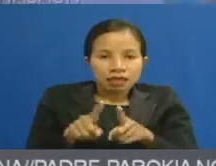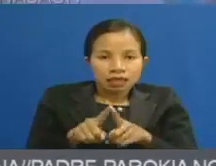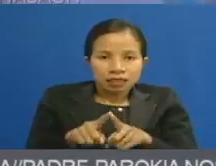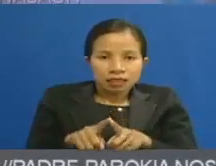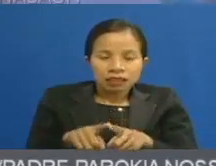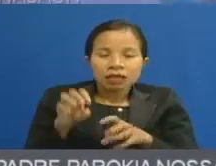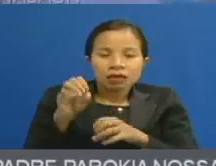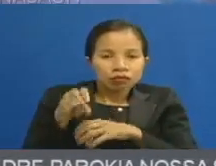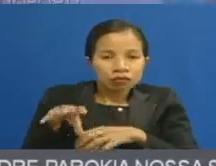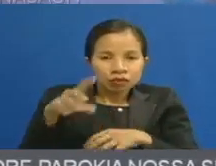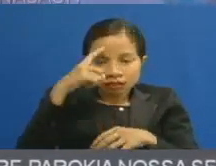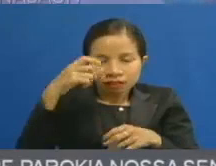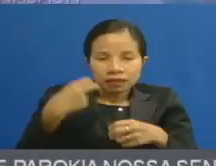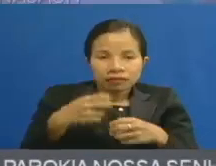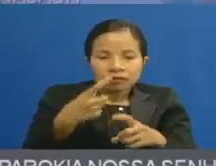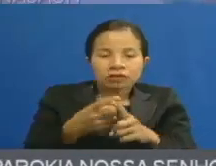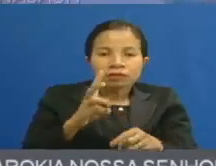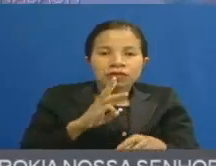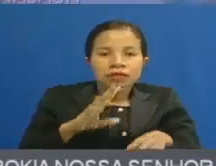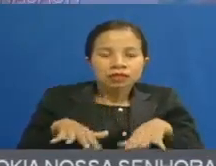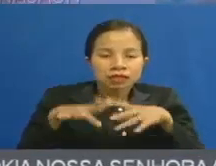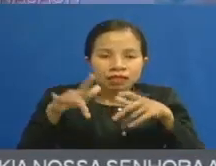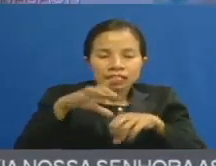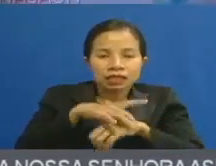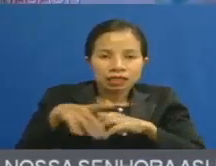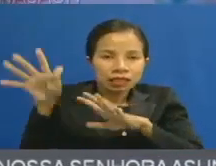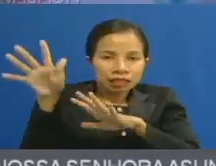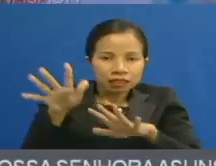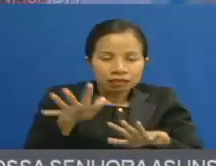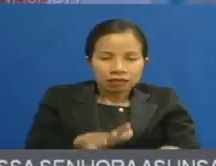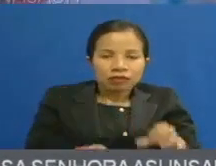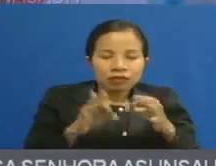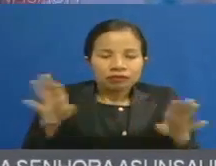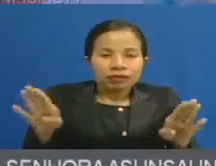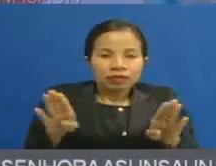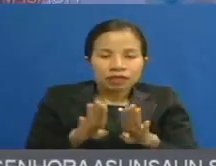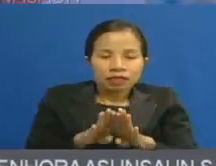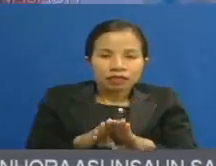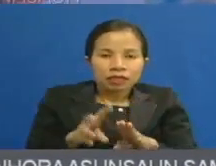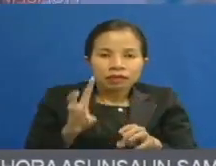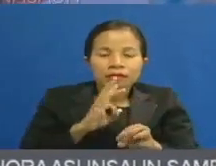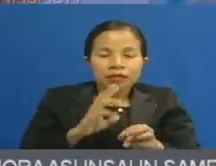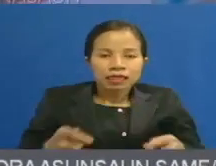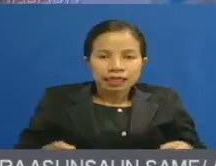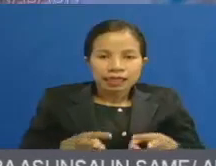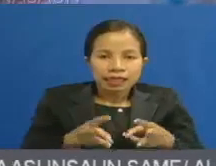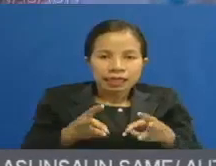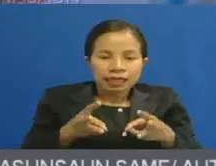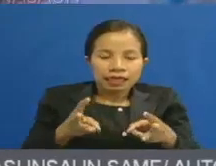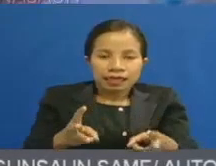ne abandona hela tama impacto si nun saung rai monu rai halai akhirnya takate saluran ne husi parte rai nini